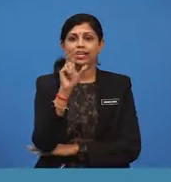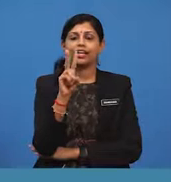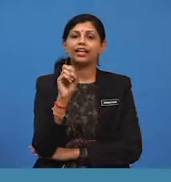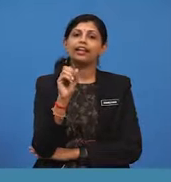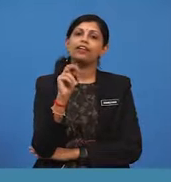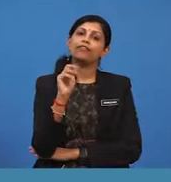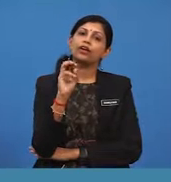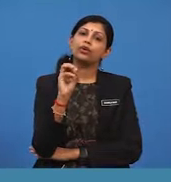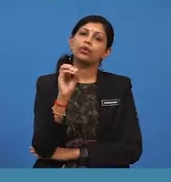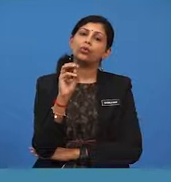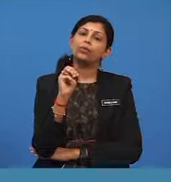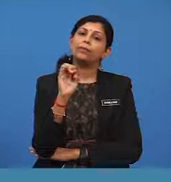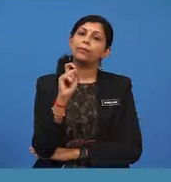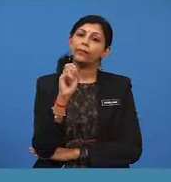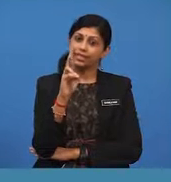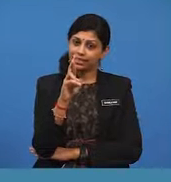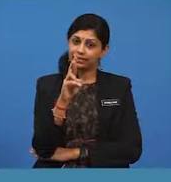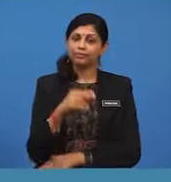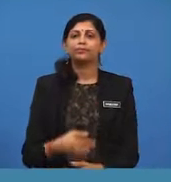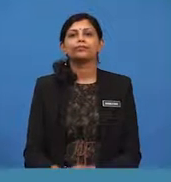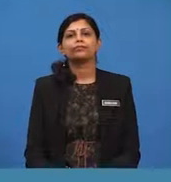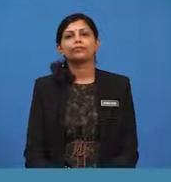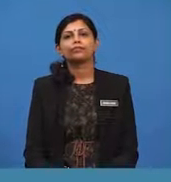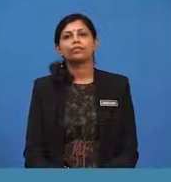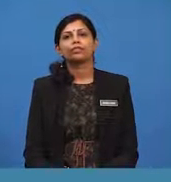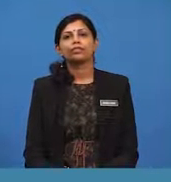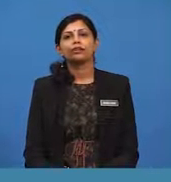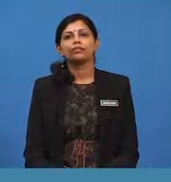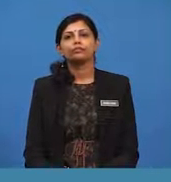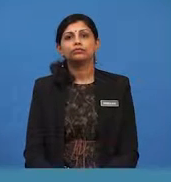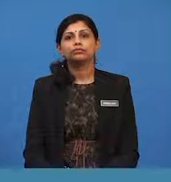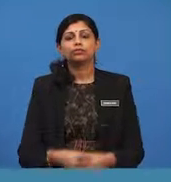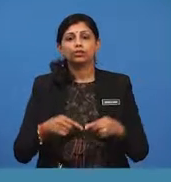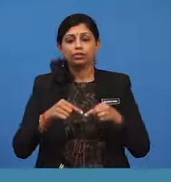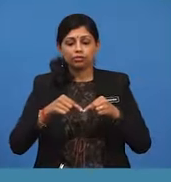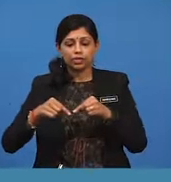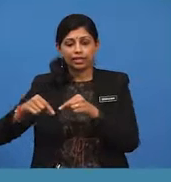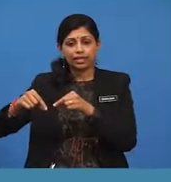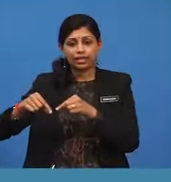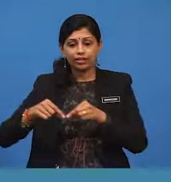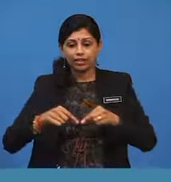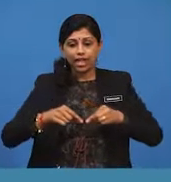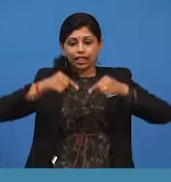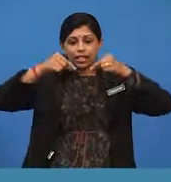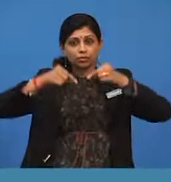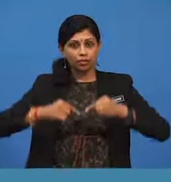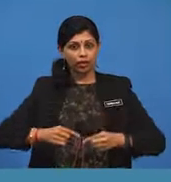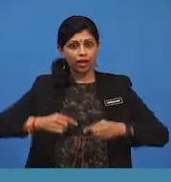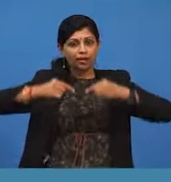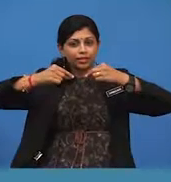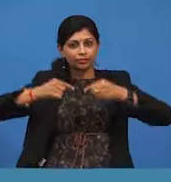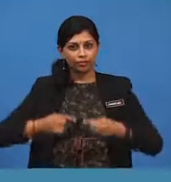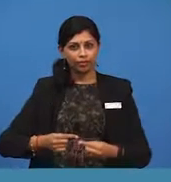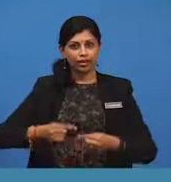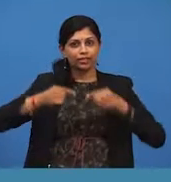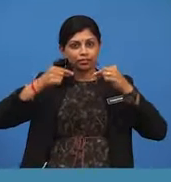Apabila suatu konduktor dawai lurus digerakkan secara relatif, iaitu ke atas dan ke bawah di antara medan